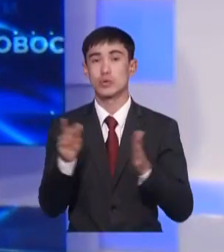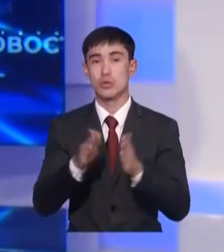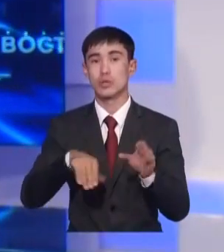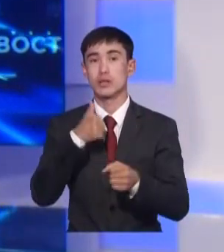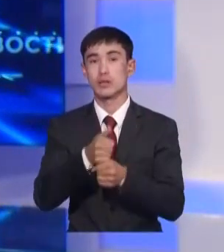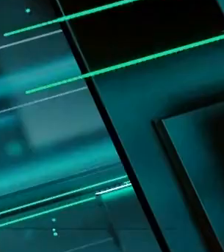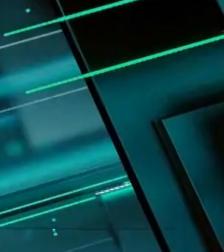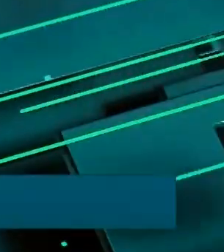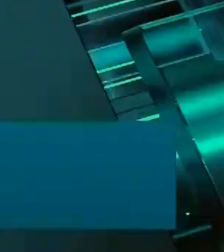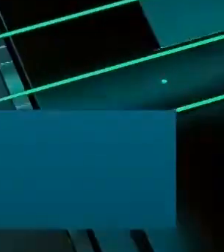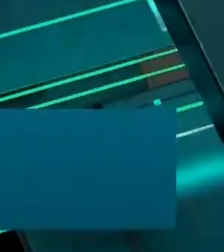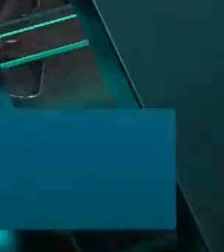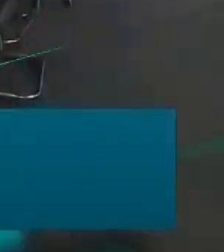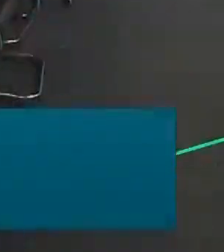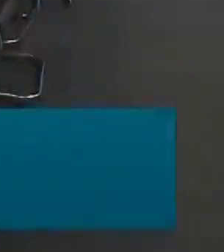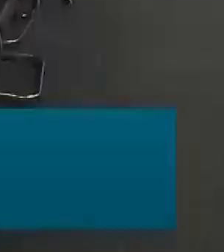коротко о главном.